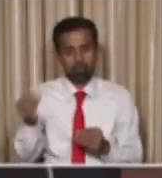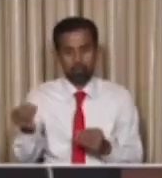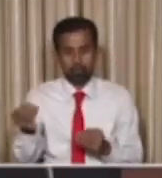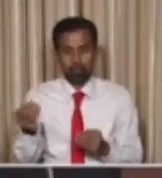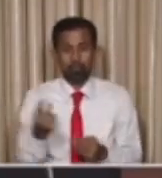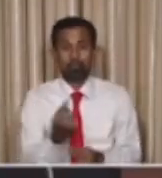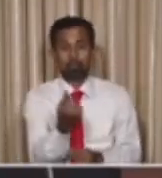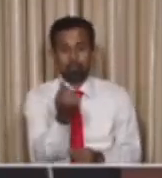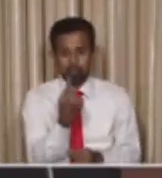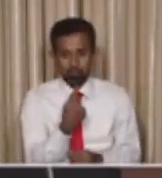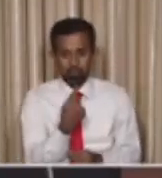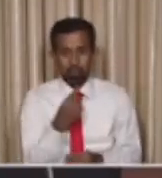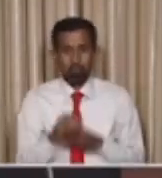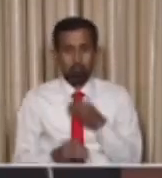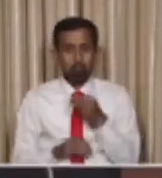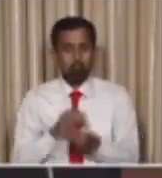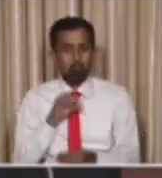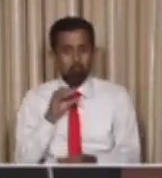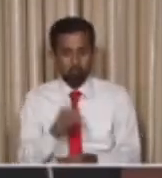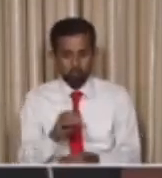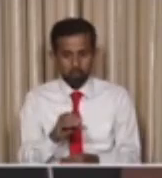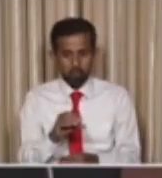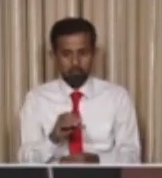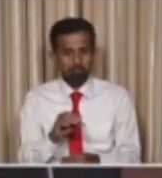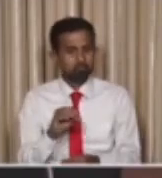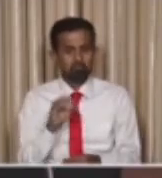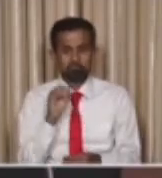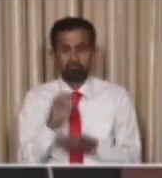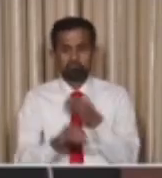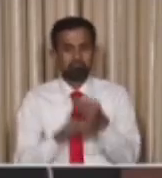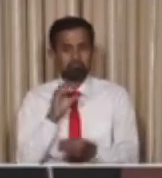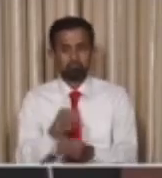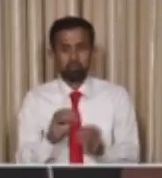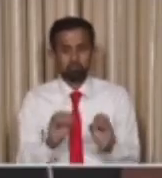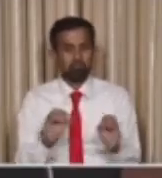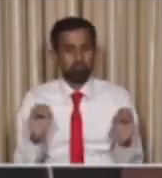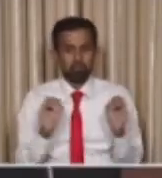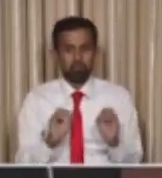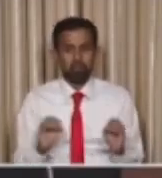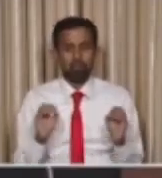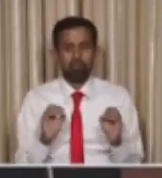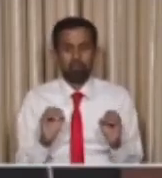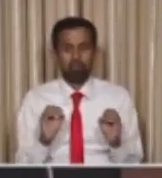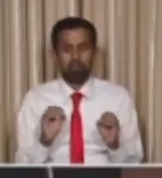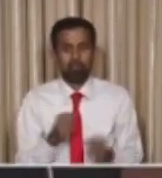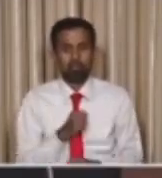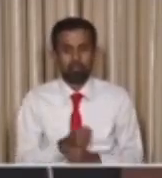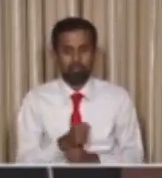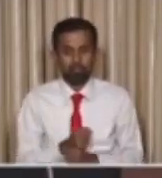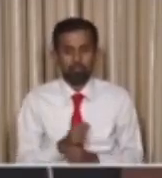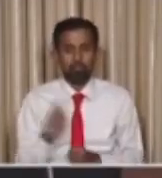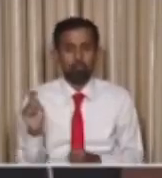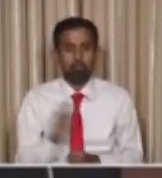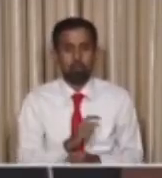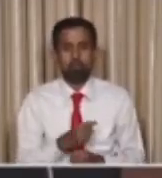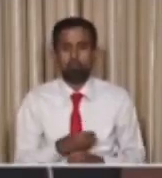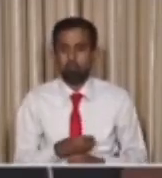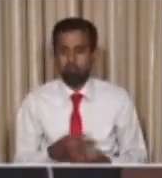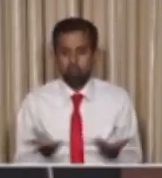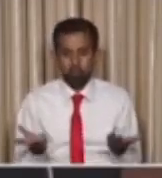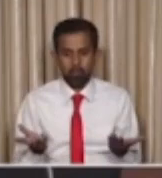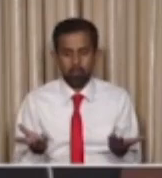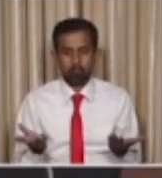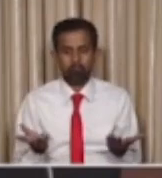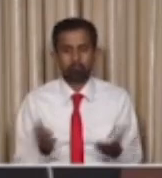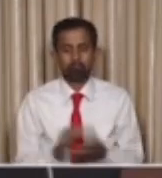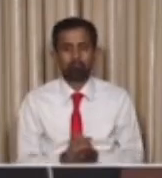කිව්වා අපි ඒක ආයෝජනය කරනවා කියලා. නමුත් ආයෝජනය කෙරුවේ නැහැ. ඉතින් මේකයි තත්ත්වය. ආණ්ඩුව තමයි ආදායම නැති කරගත්තේ.